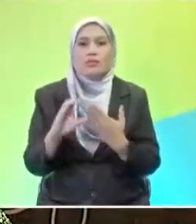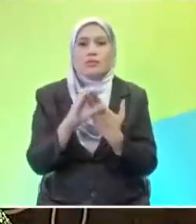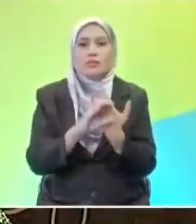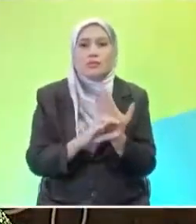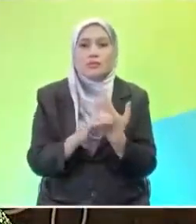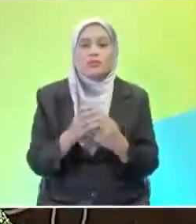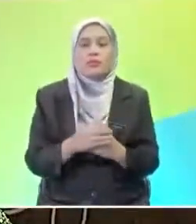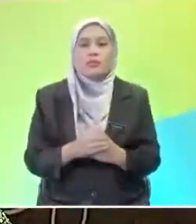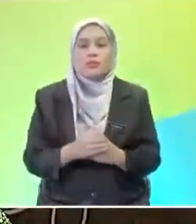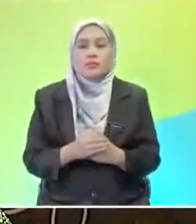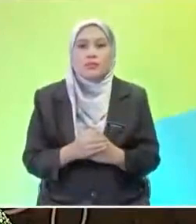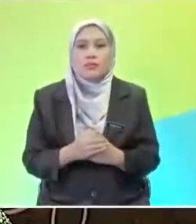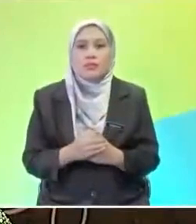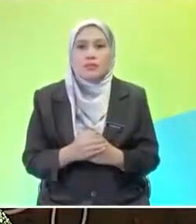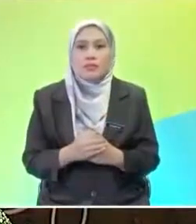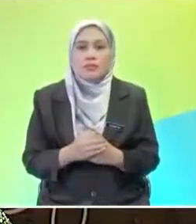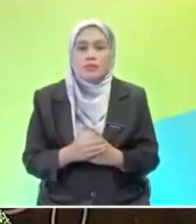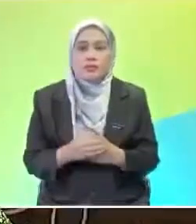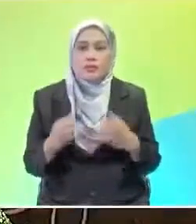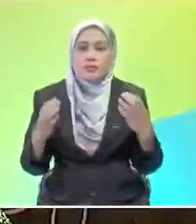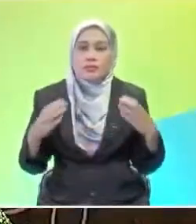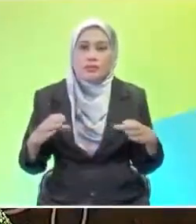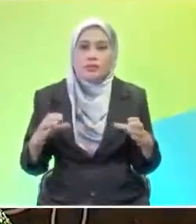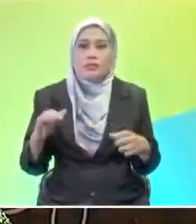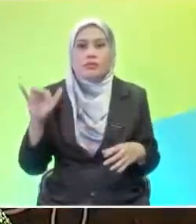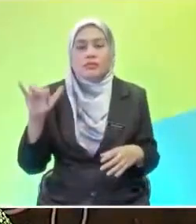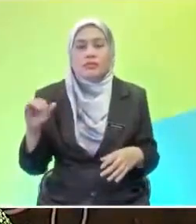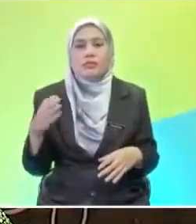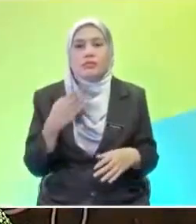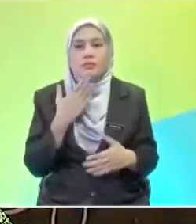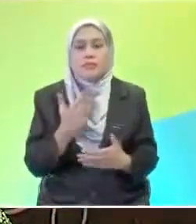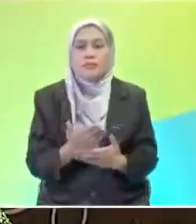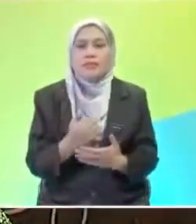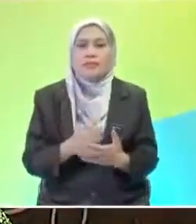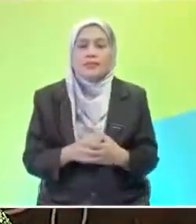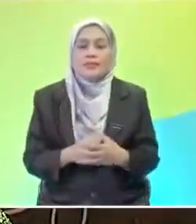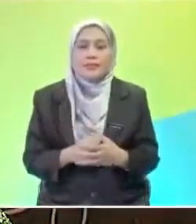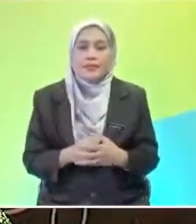bacaan dia. Betul, percubaan yang bagus. Percubaan yang baik Rashmita. Okey, seterusnya cikgu minta